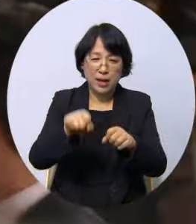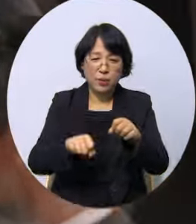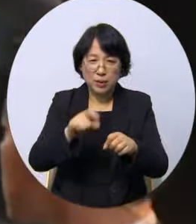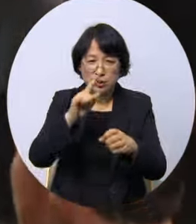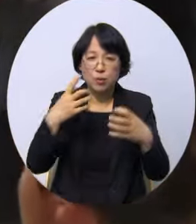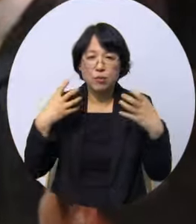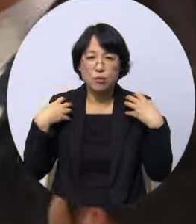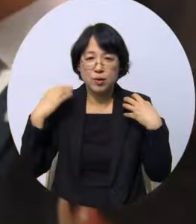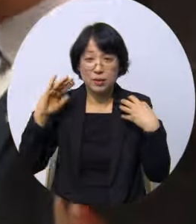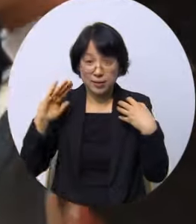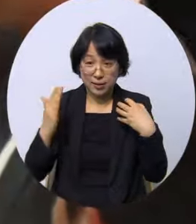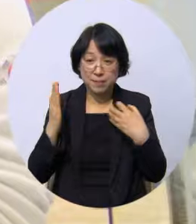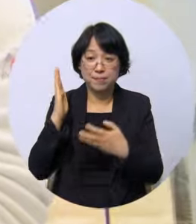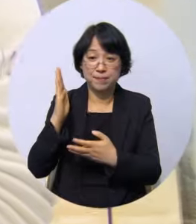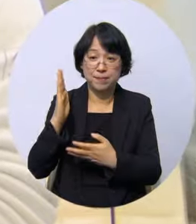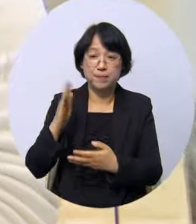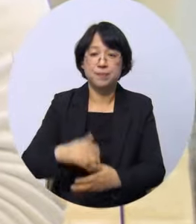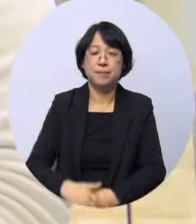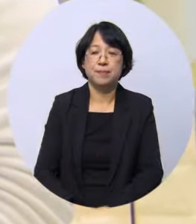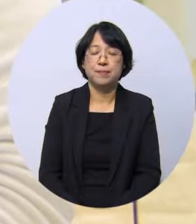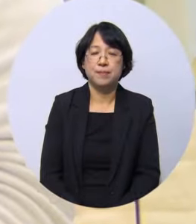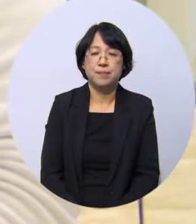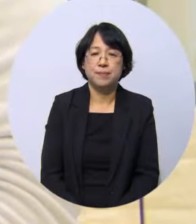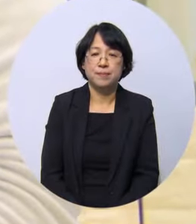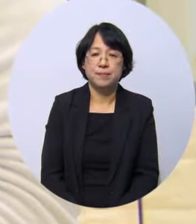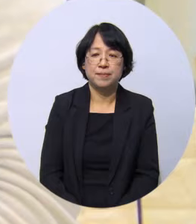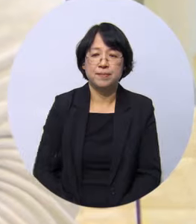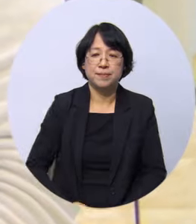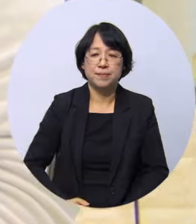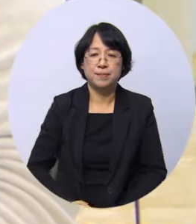생을 KTV